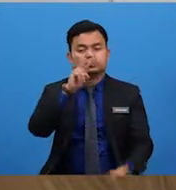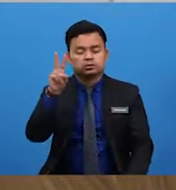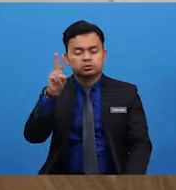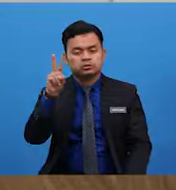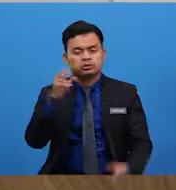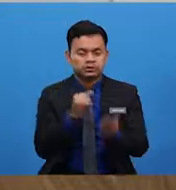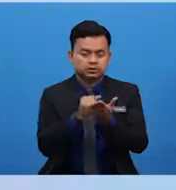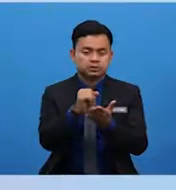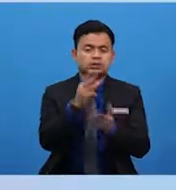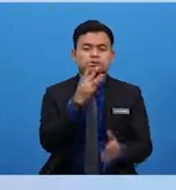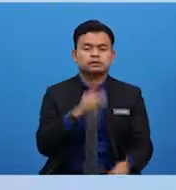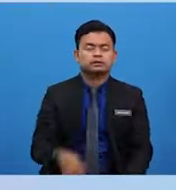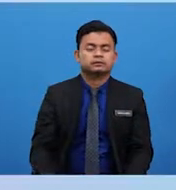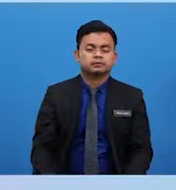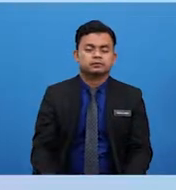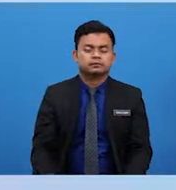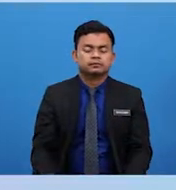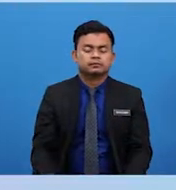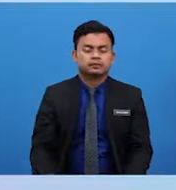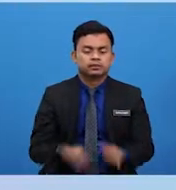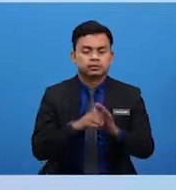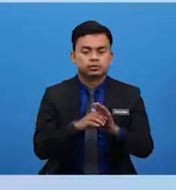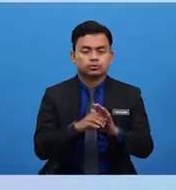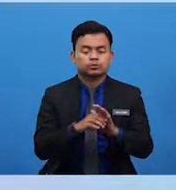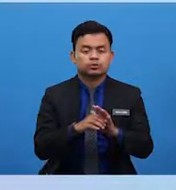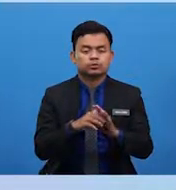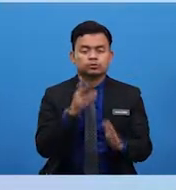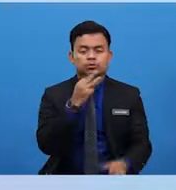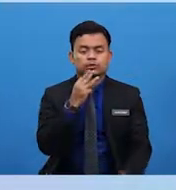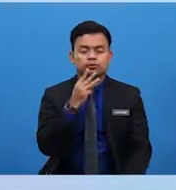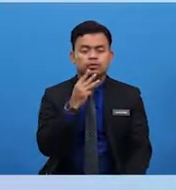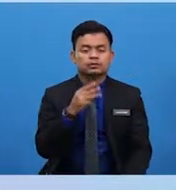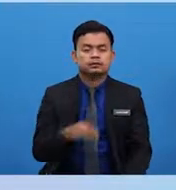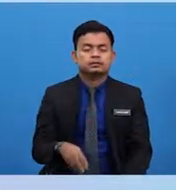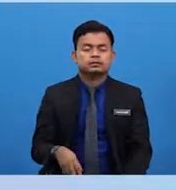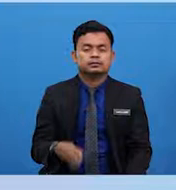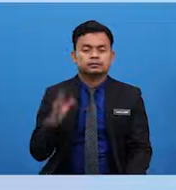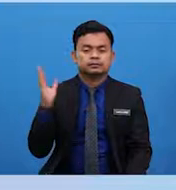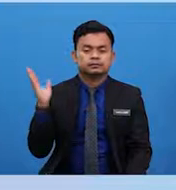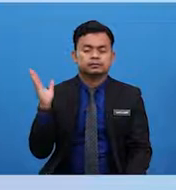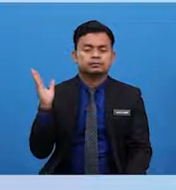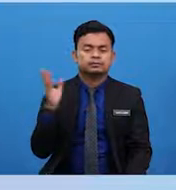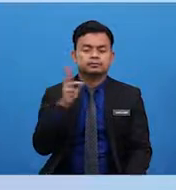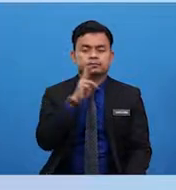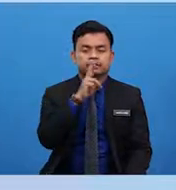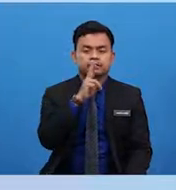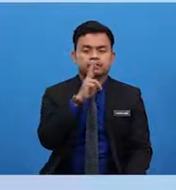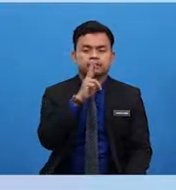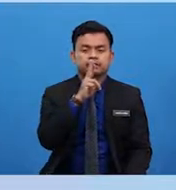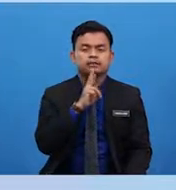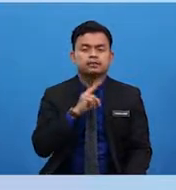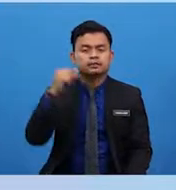boleh bergantung satu saja contohnya warna-warna aditif Bule adalah seperti warna merah hijau dan biru